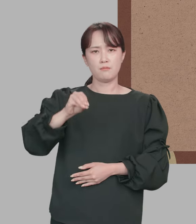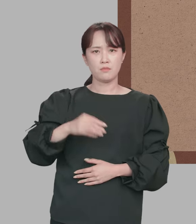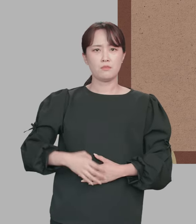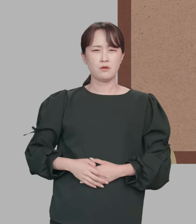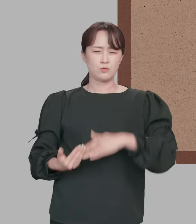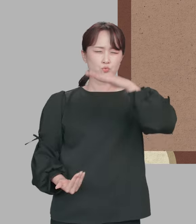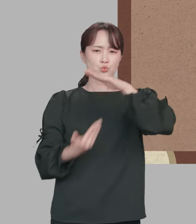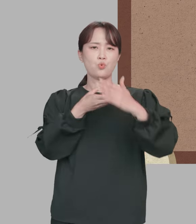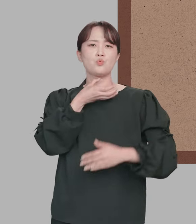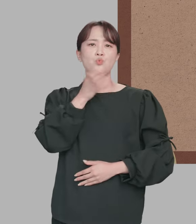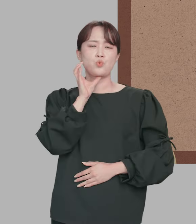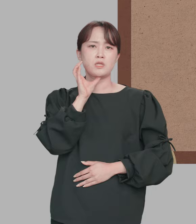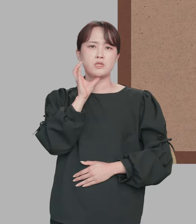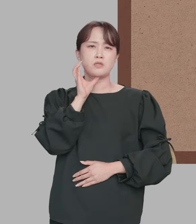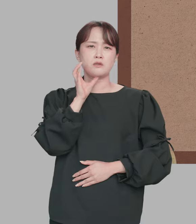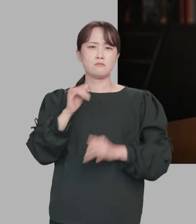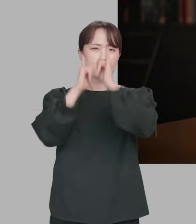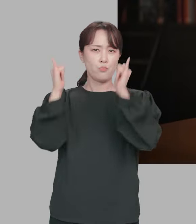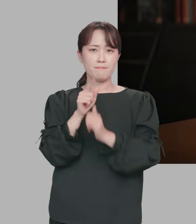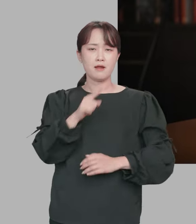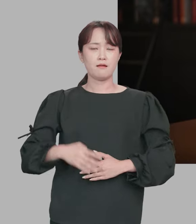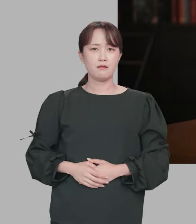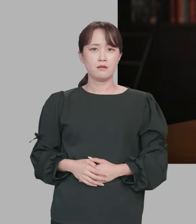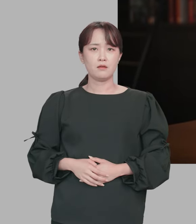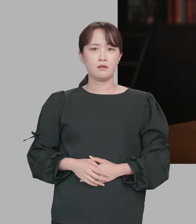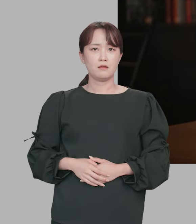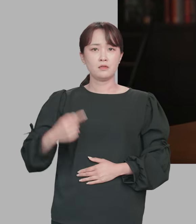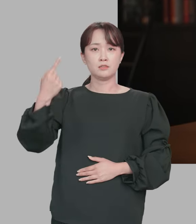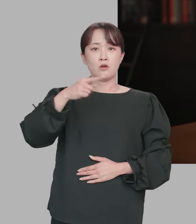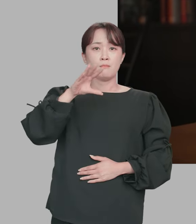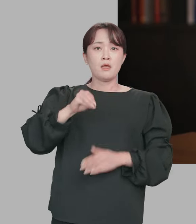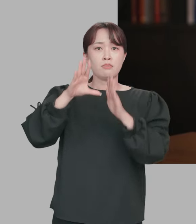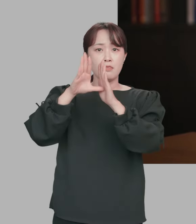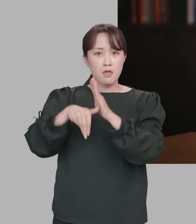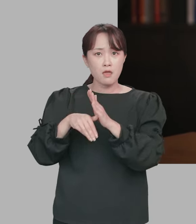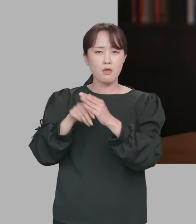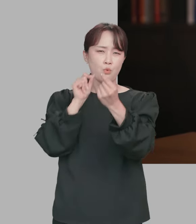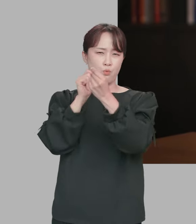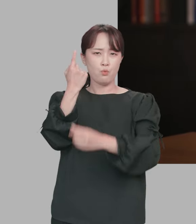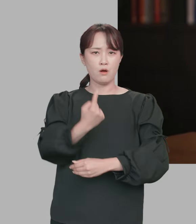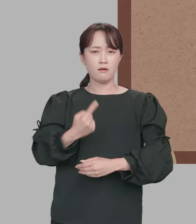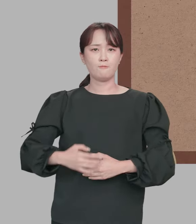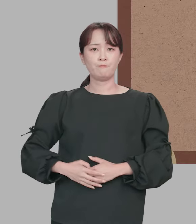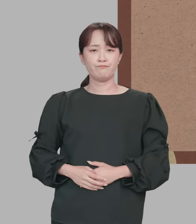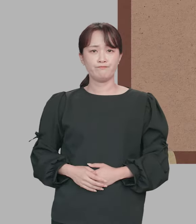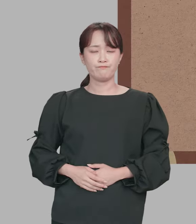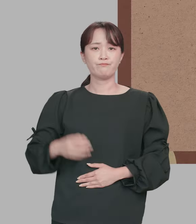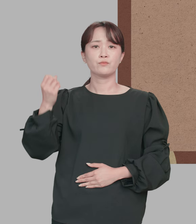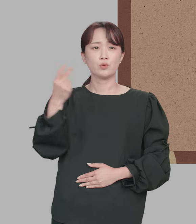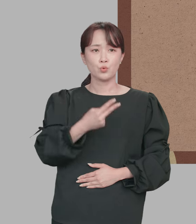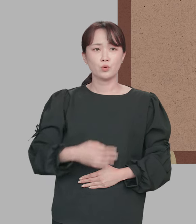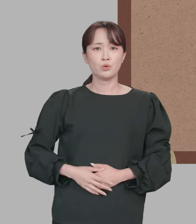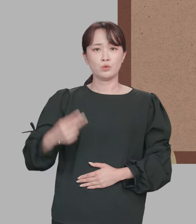초고령 사회에 진입이 예상된다고 합니다. 노인 인구 1000만 시대가 이제 몇 개월 안 남은 거죠.